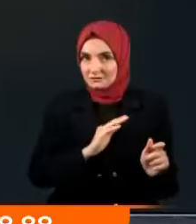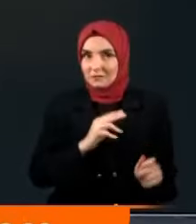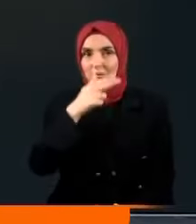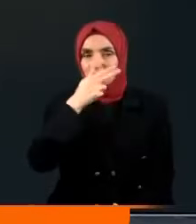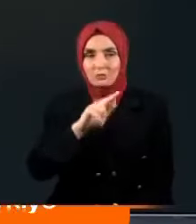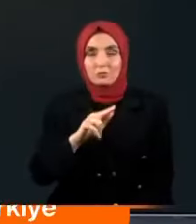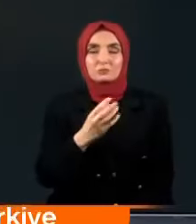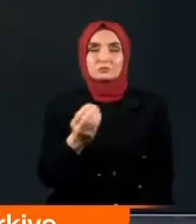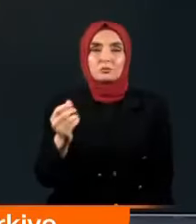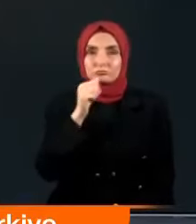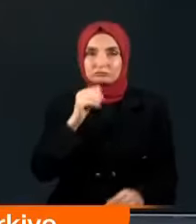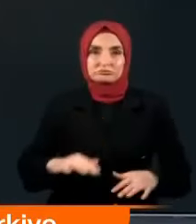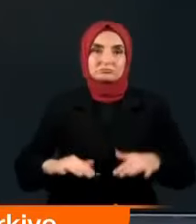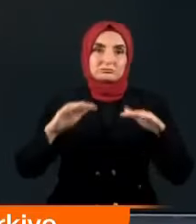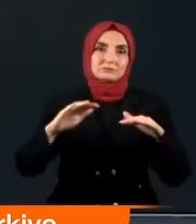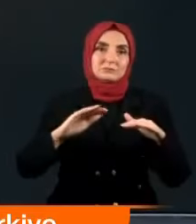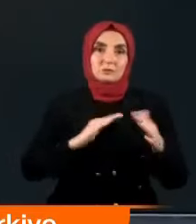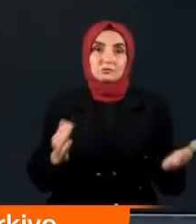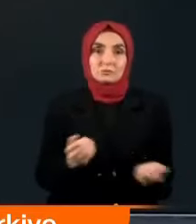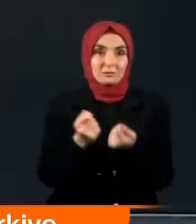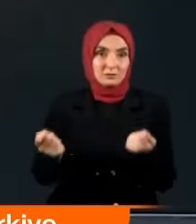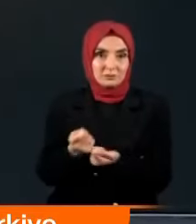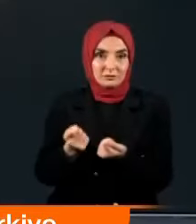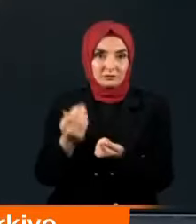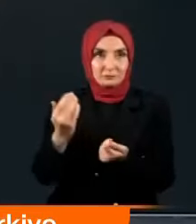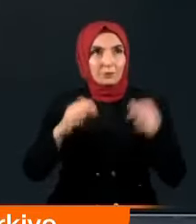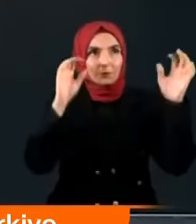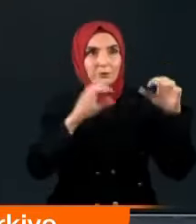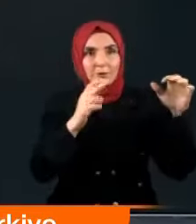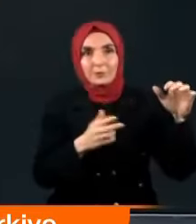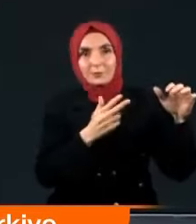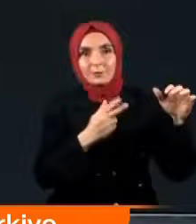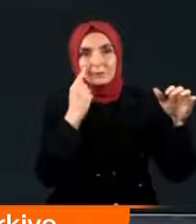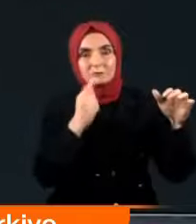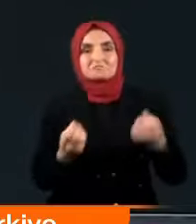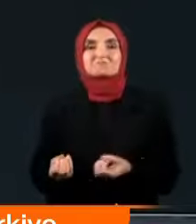Kurtarma çalışmaları şiddetli sağanağa karşı yetersiz kalıyor.